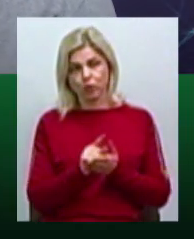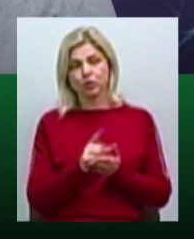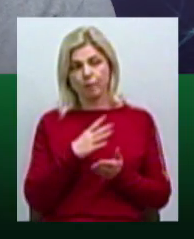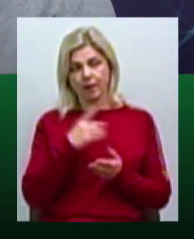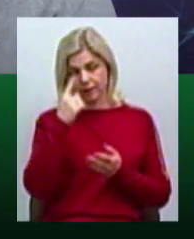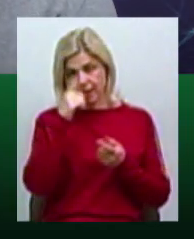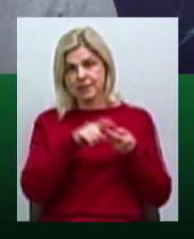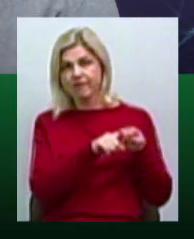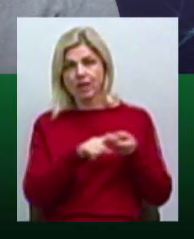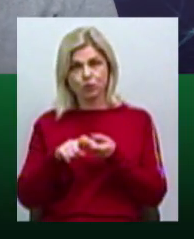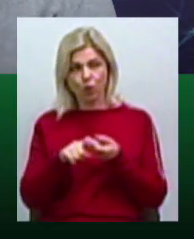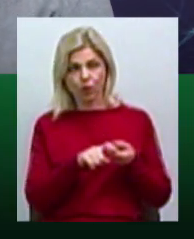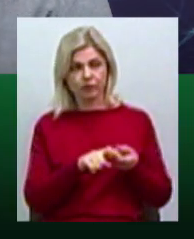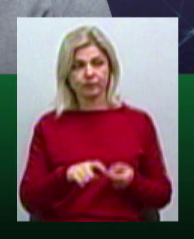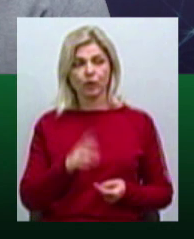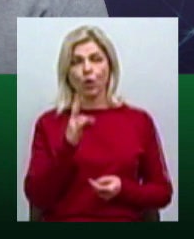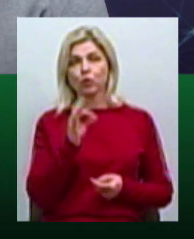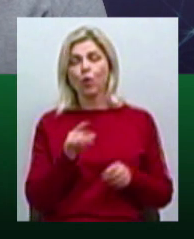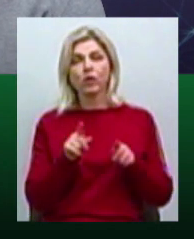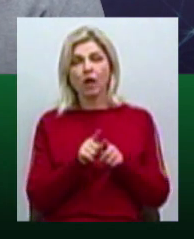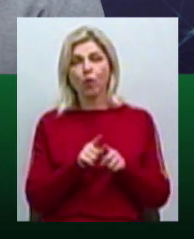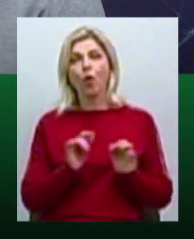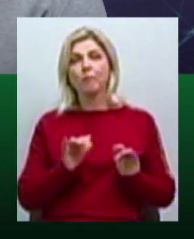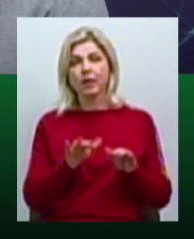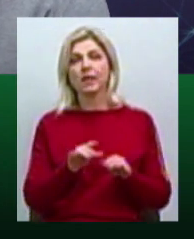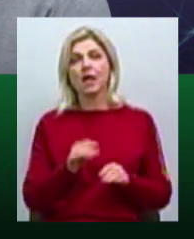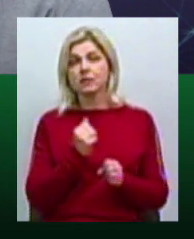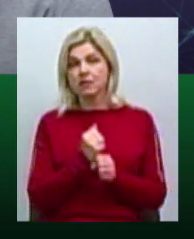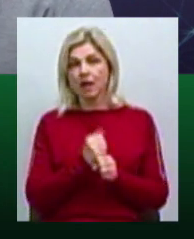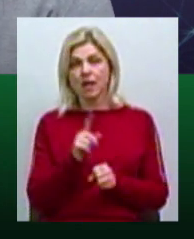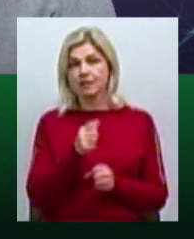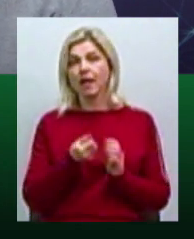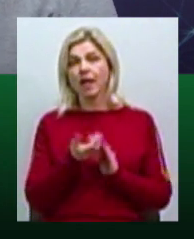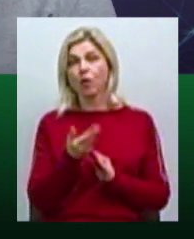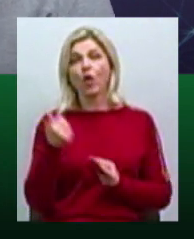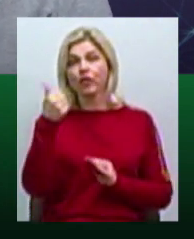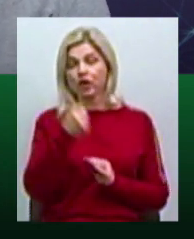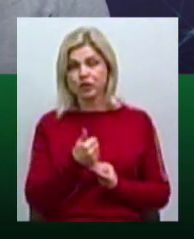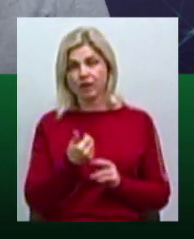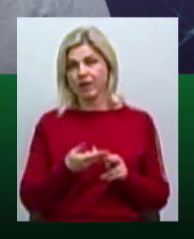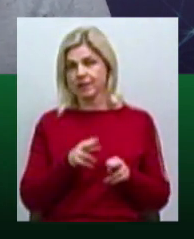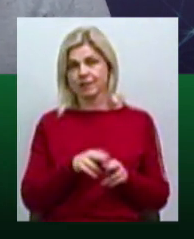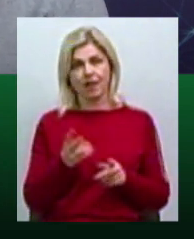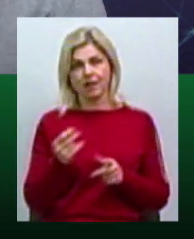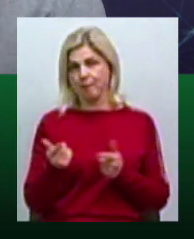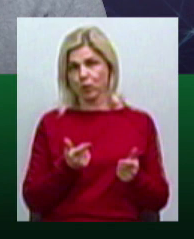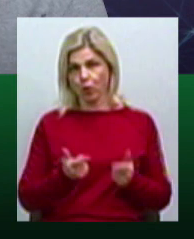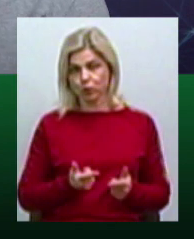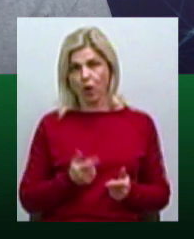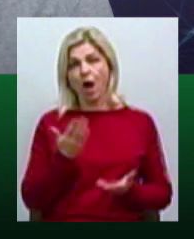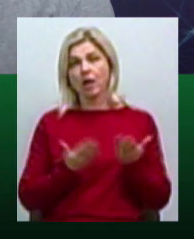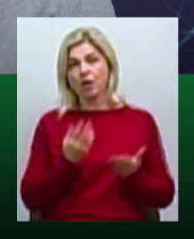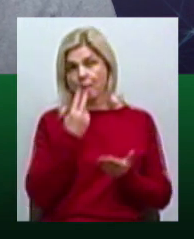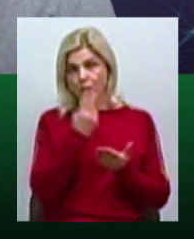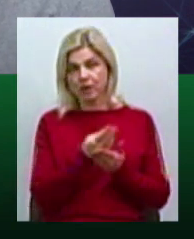логічний зв'язок, але Підготувати таку операцію за кілька тижнів. За кілька тижнів, звичайно, це не підготується. Але якщо подивитися